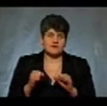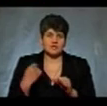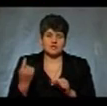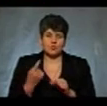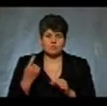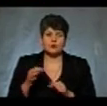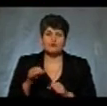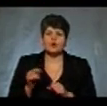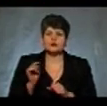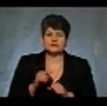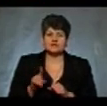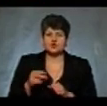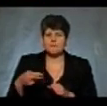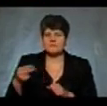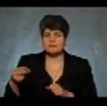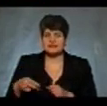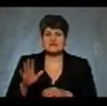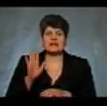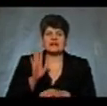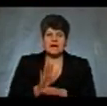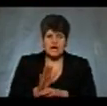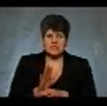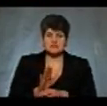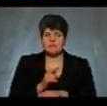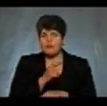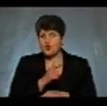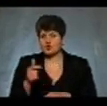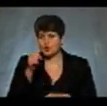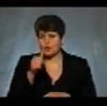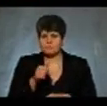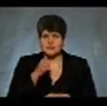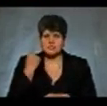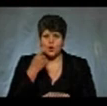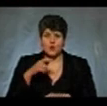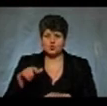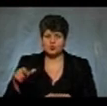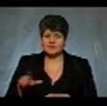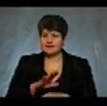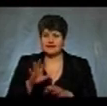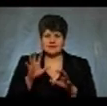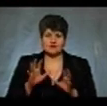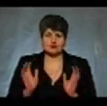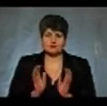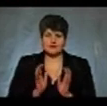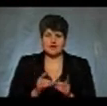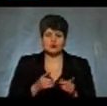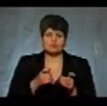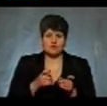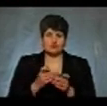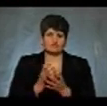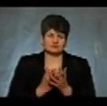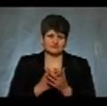області, про те, що підписаний наказ протягом місяця особи, які незаконно зберігають зброю або